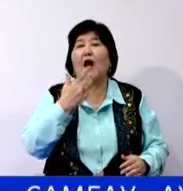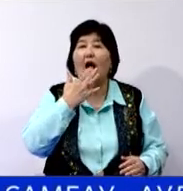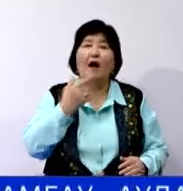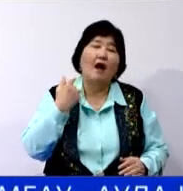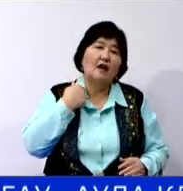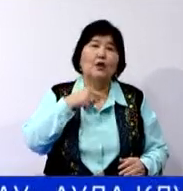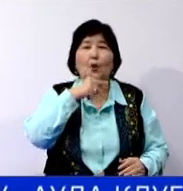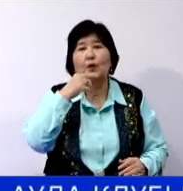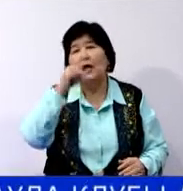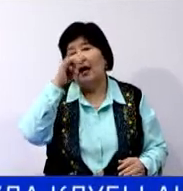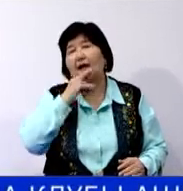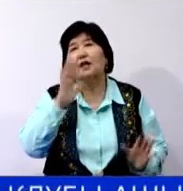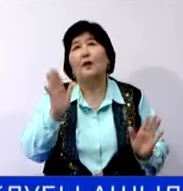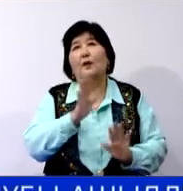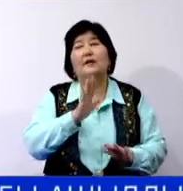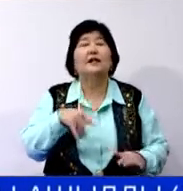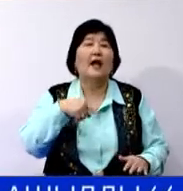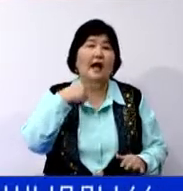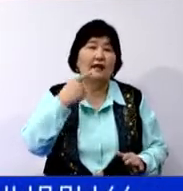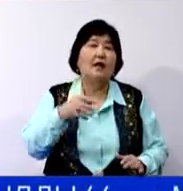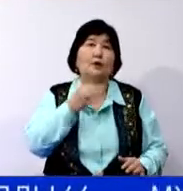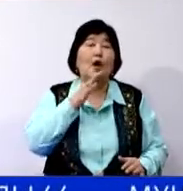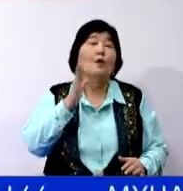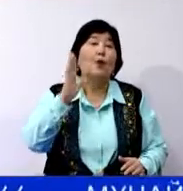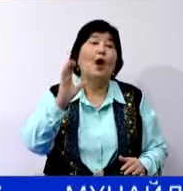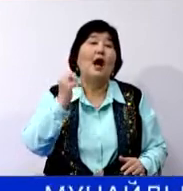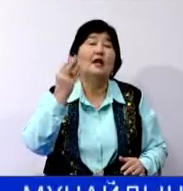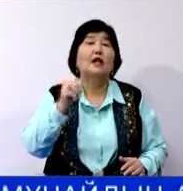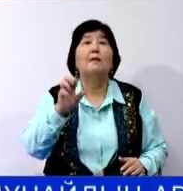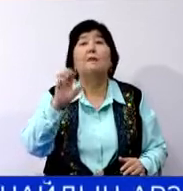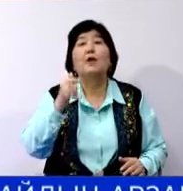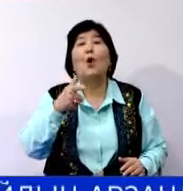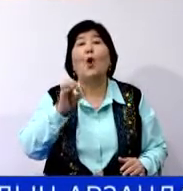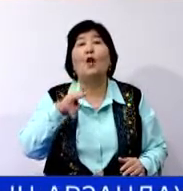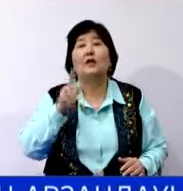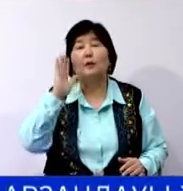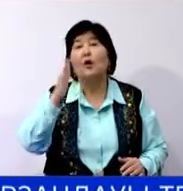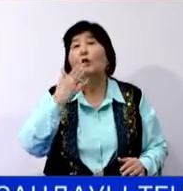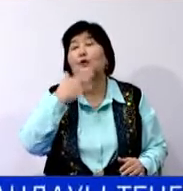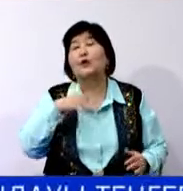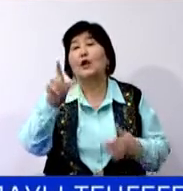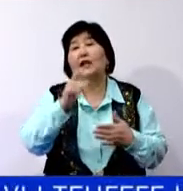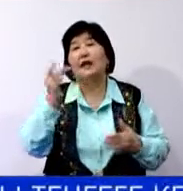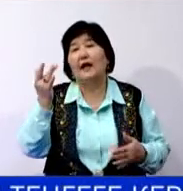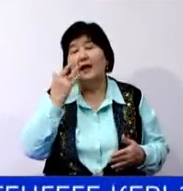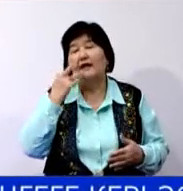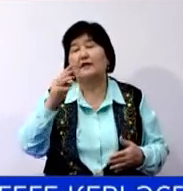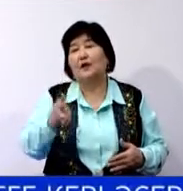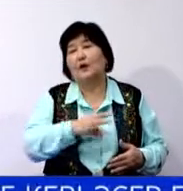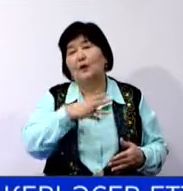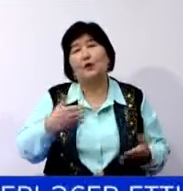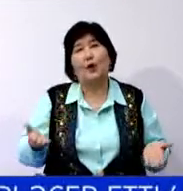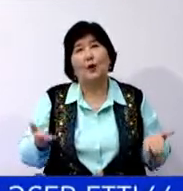орыс, қазақ әндерін орындаған ұнайды. Болашақта Айшани биолог болғысы келеді, ал сүйікті әндері әркез көңіл рухын